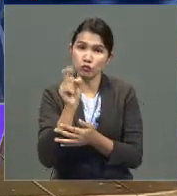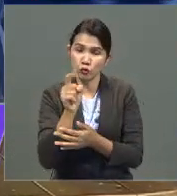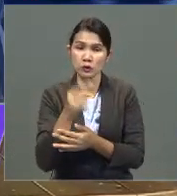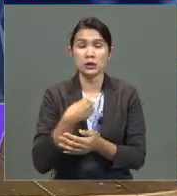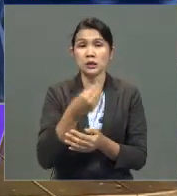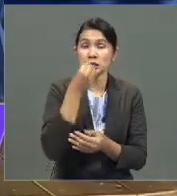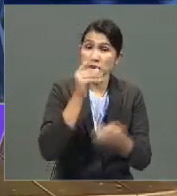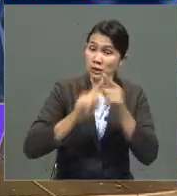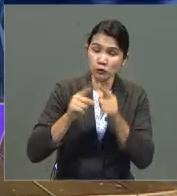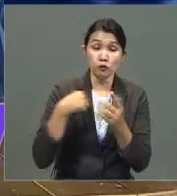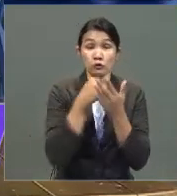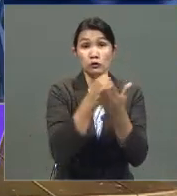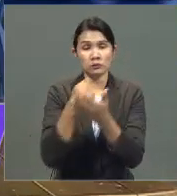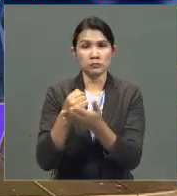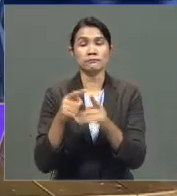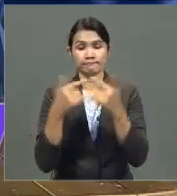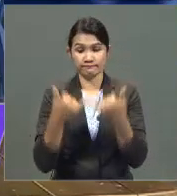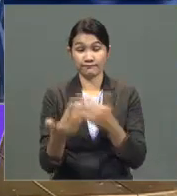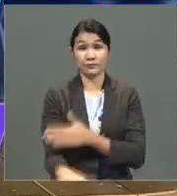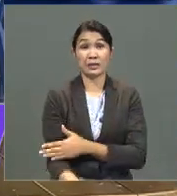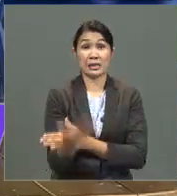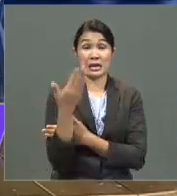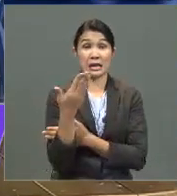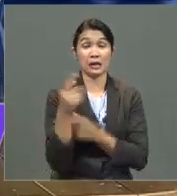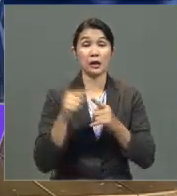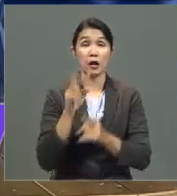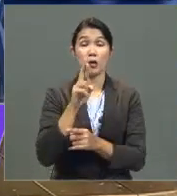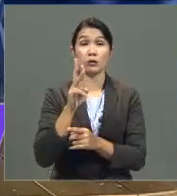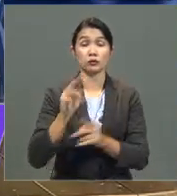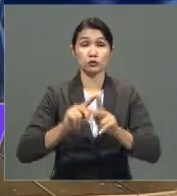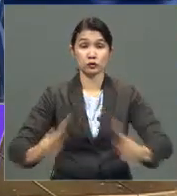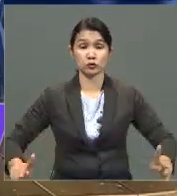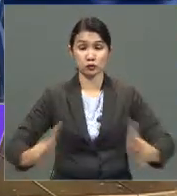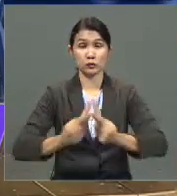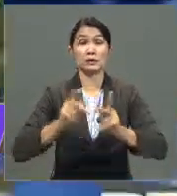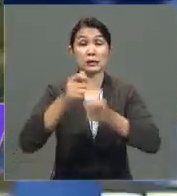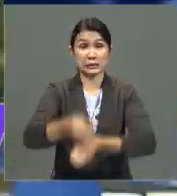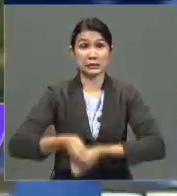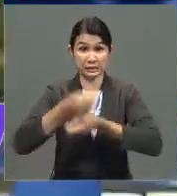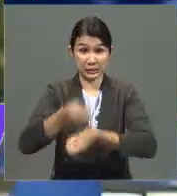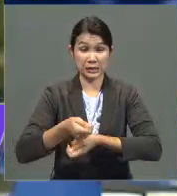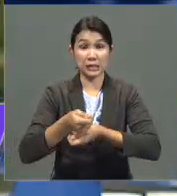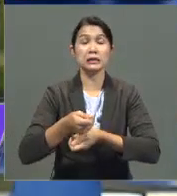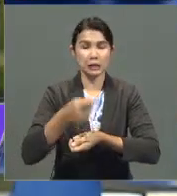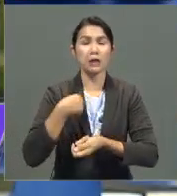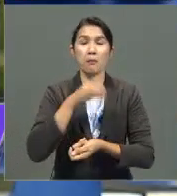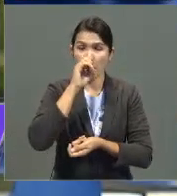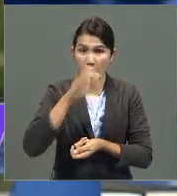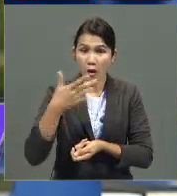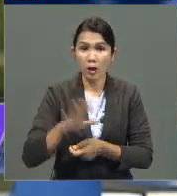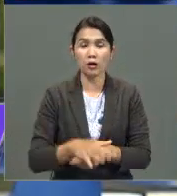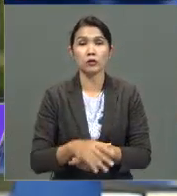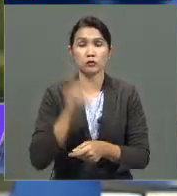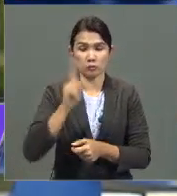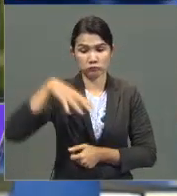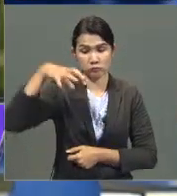เร่งทยอยส่งเข้าไปให้แล้วนะคะแล้วล่าสุดเนี่ยเมื่อเช้านี่เองทางรัฐมนตรีว่าการกระทรวงเกษตรและสหกรณ์คุณเฉลิมชัยศรีอ่อนก็สั่งการนะคะว่า